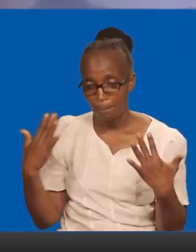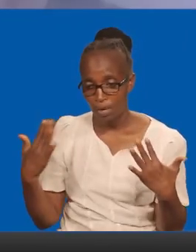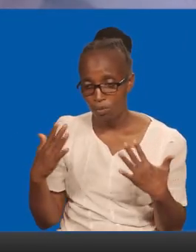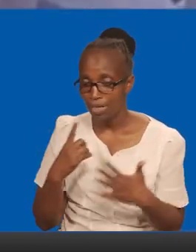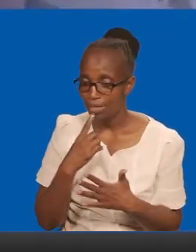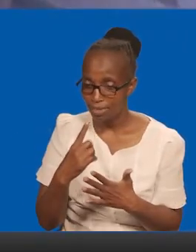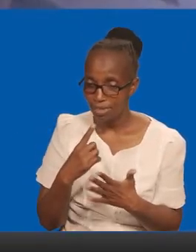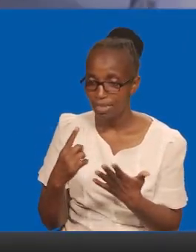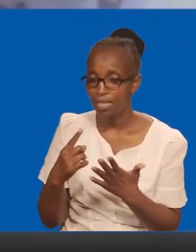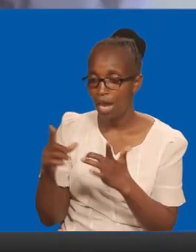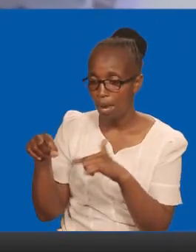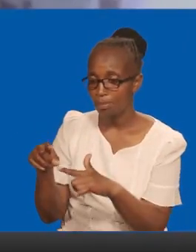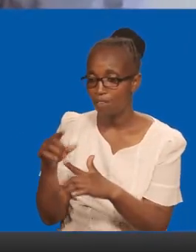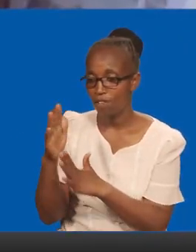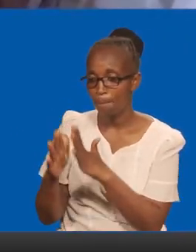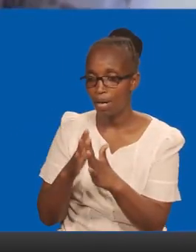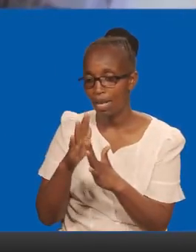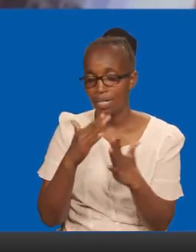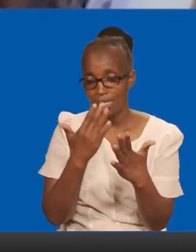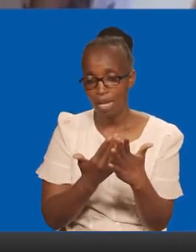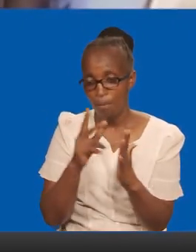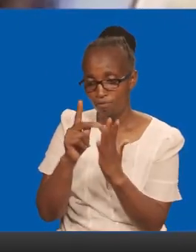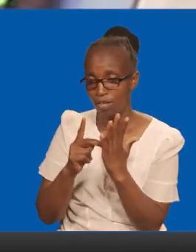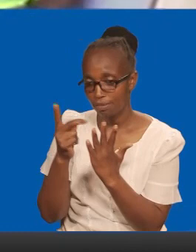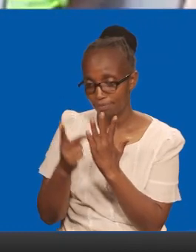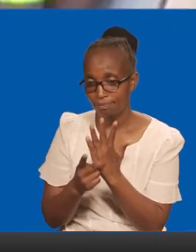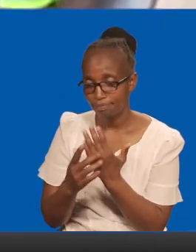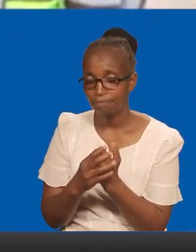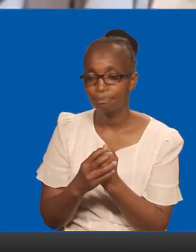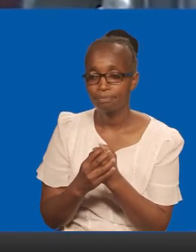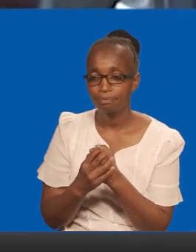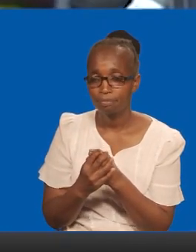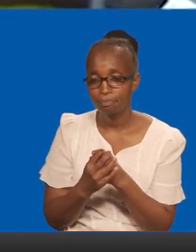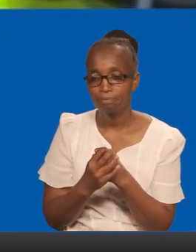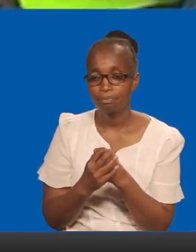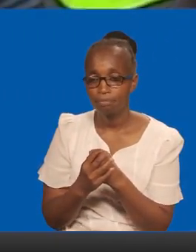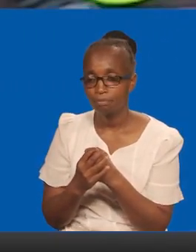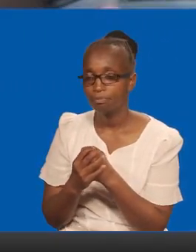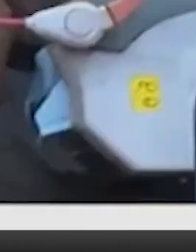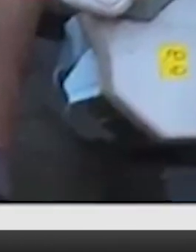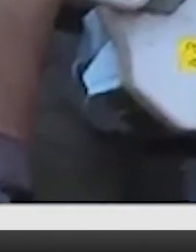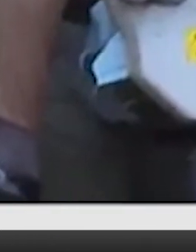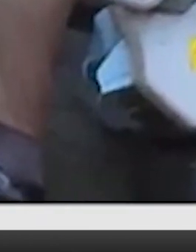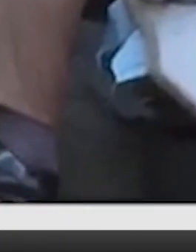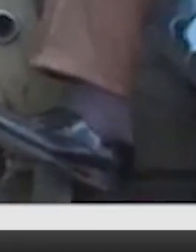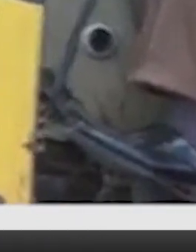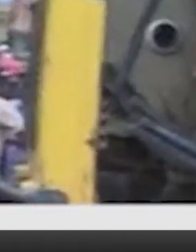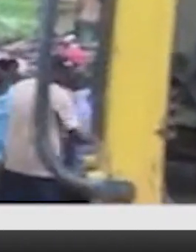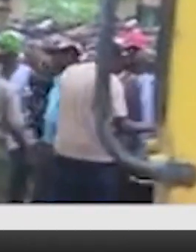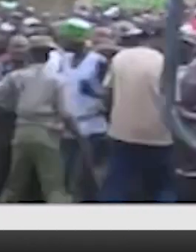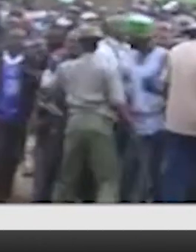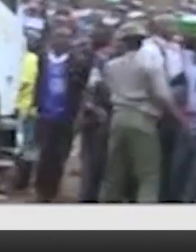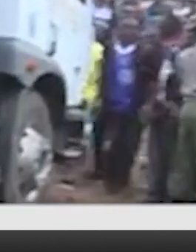siku ya pili akiendelea na ziara hiyo anayosema anazindua baadhi ya miradi. Tuko mbele ya greda, tusonge nyuma tafadhali.